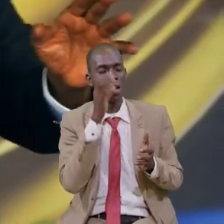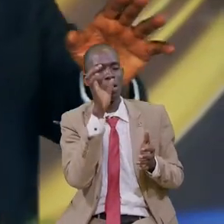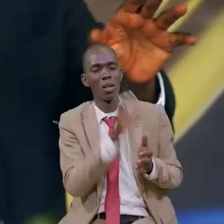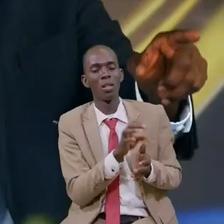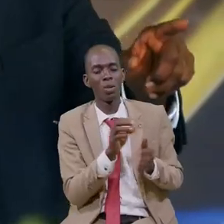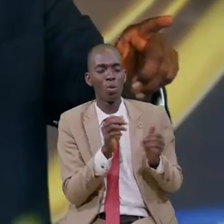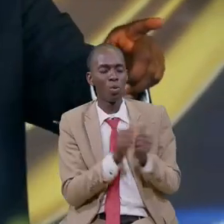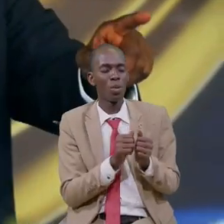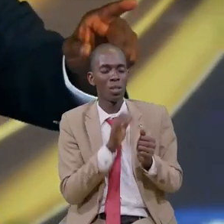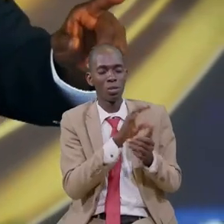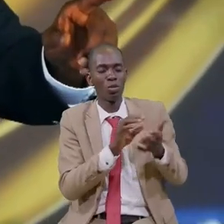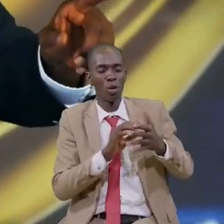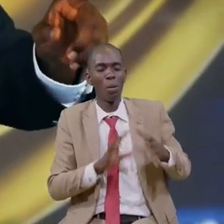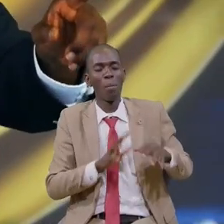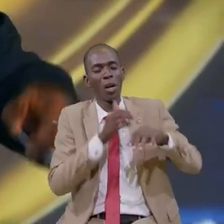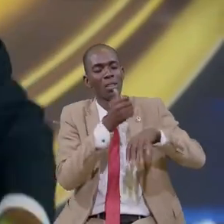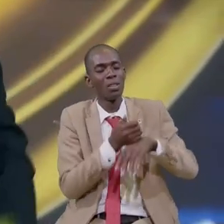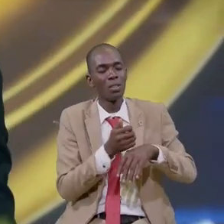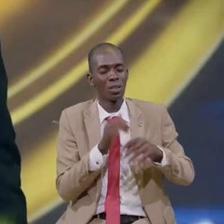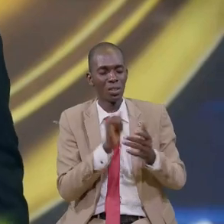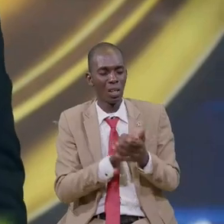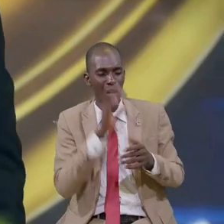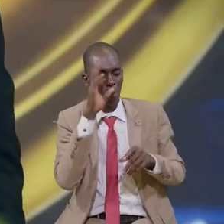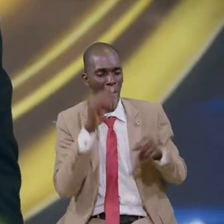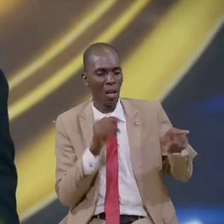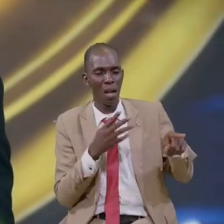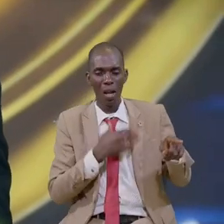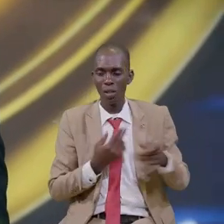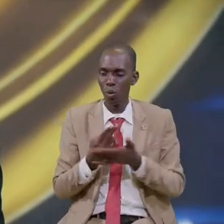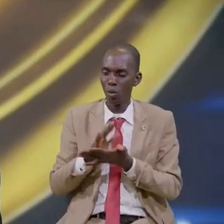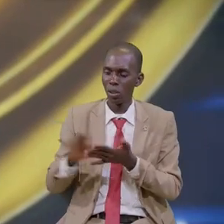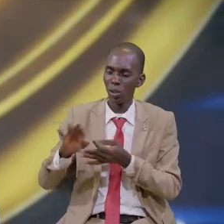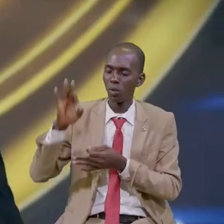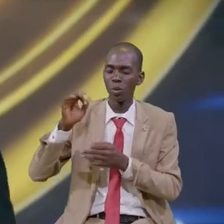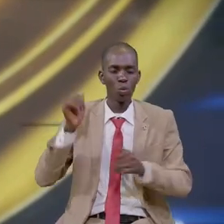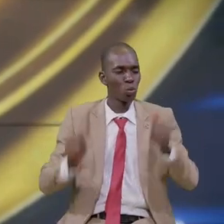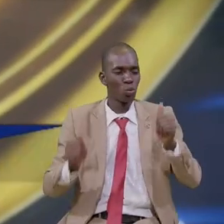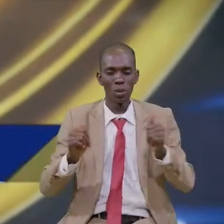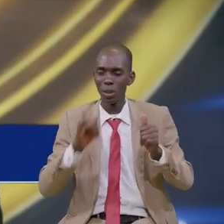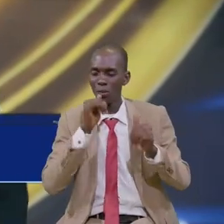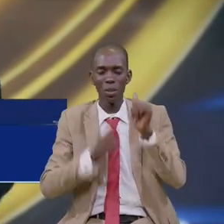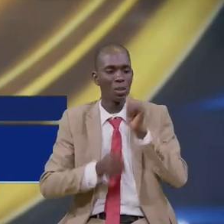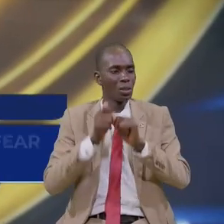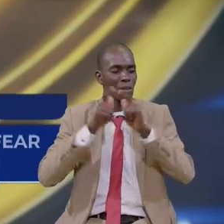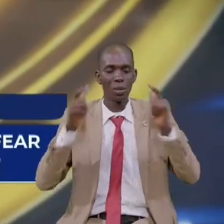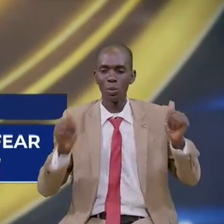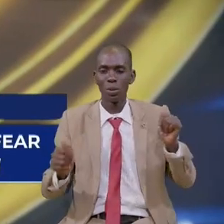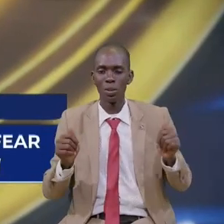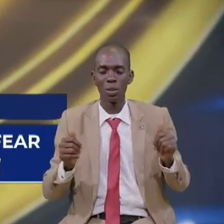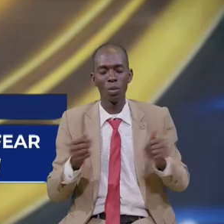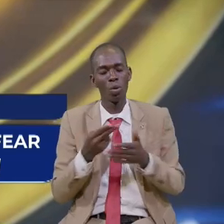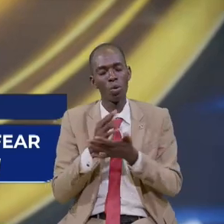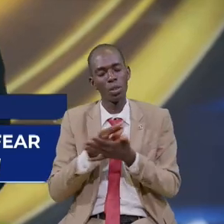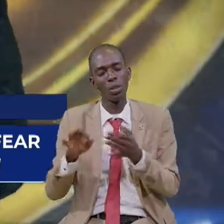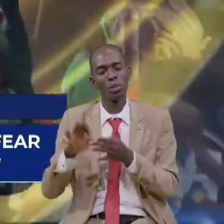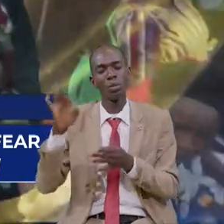de séparation devant toi, cet homme et le Saint-Esprit qui est plus grand, le Saint-Esprit bien sûr, il